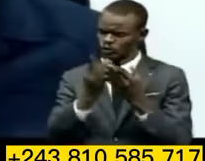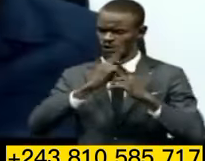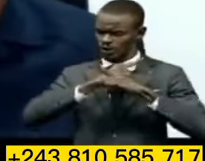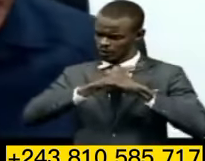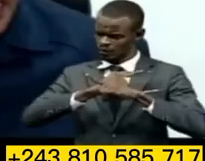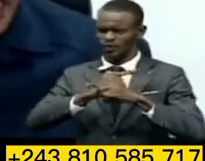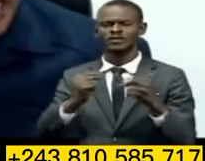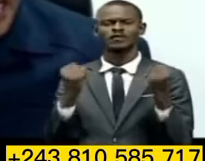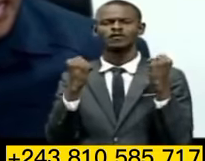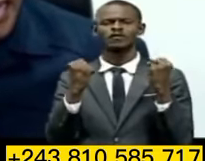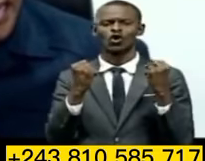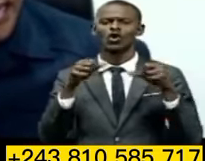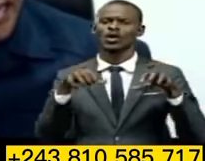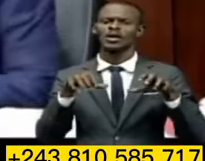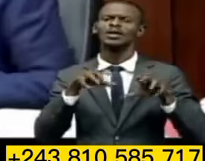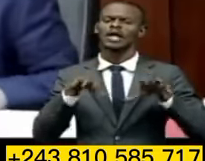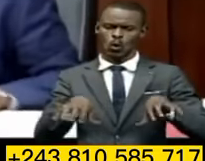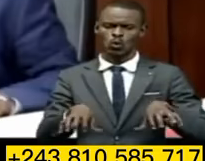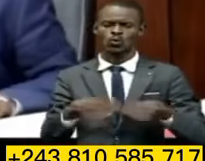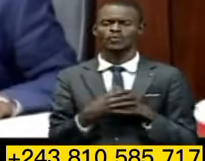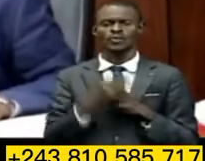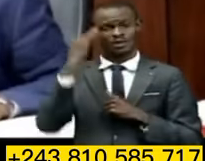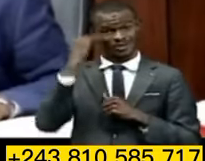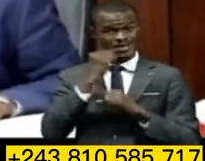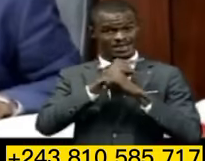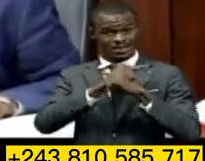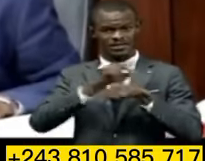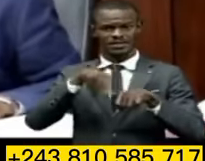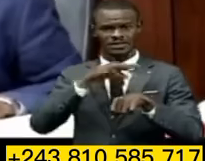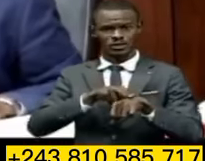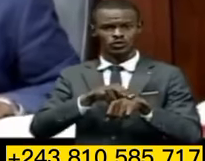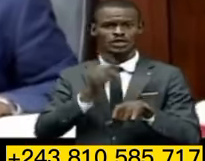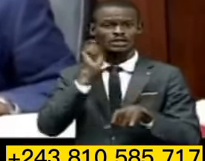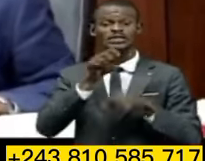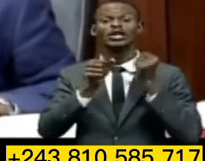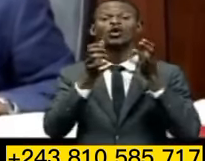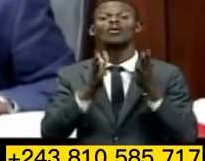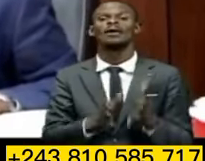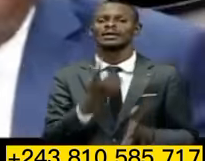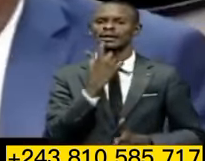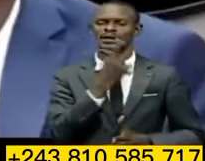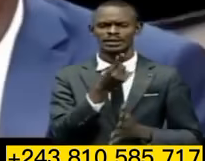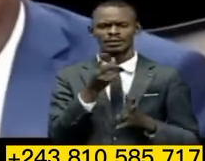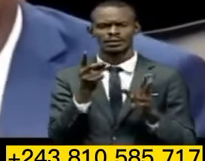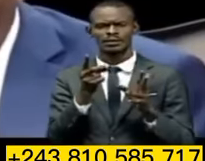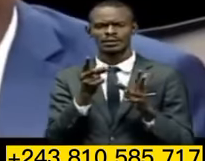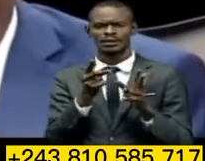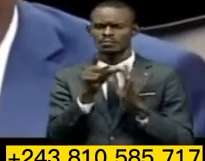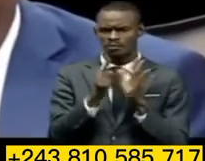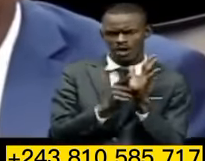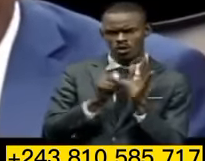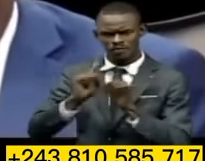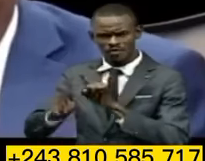Le ministre de la Défense nationale et ancien combattant a précisé que les lois et textes réglementaires actuels